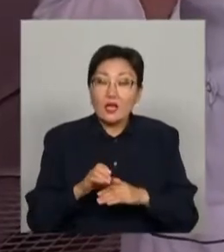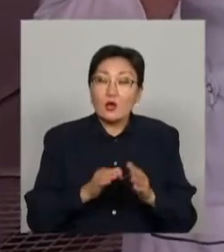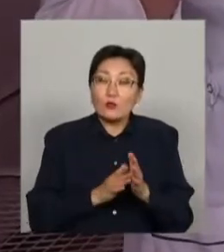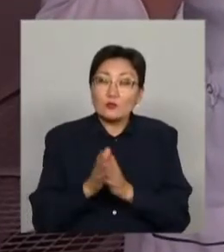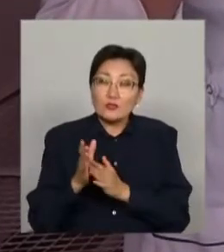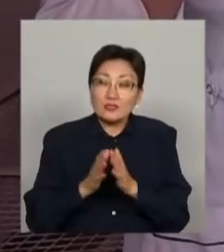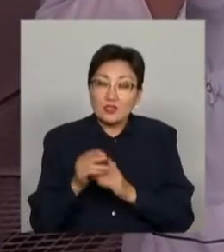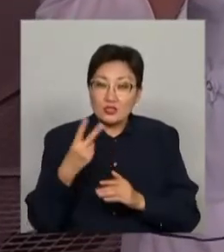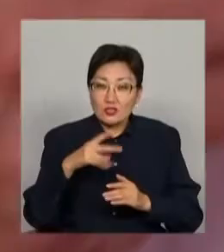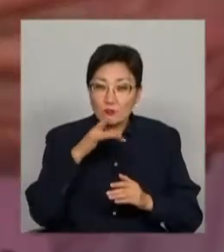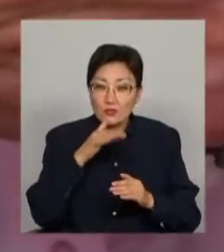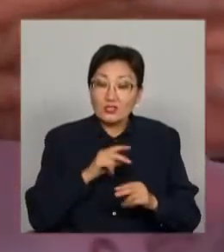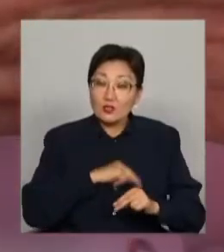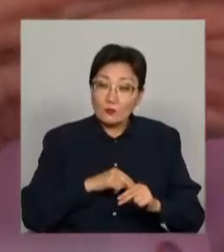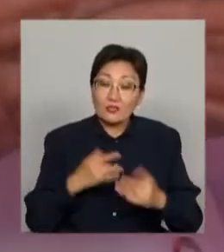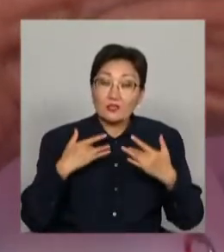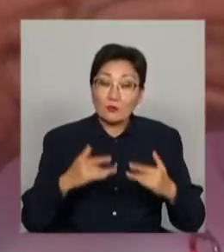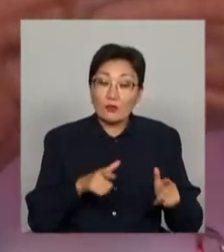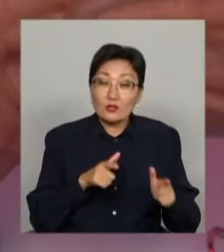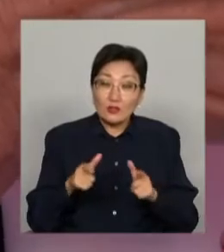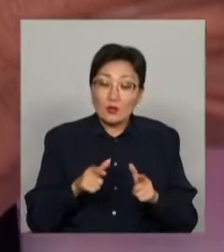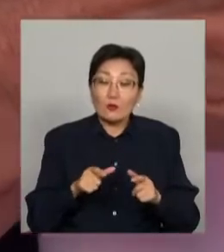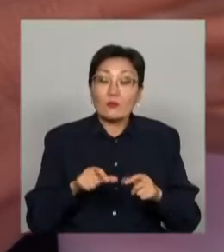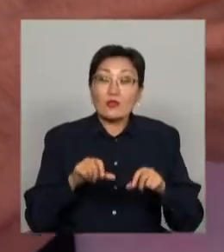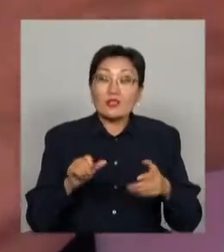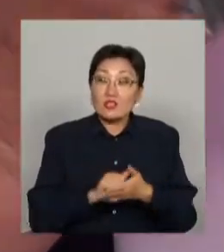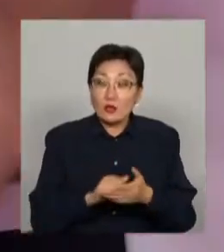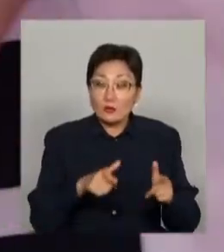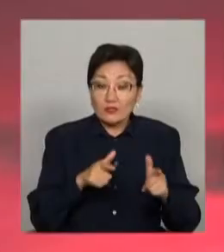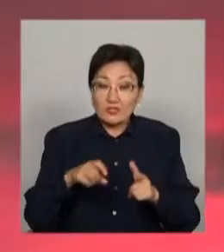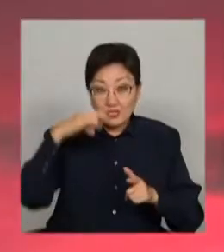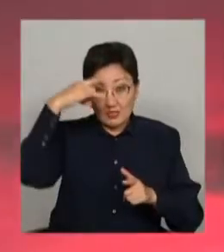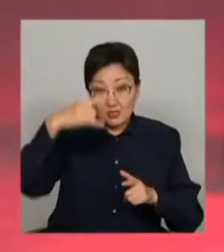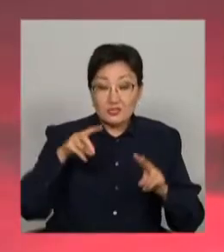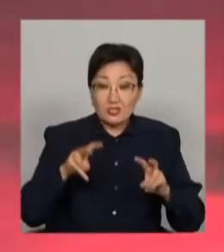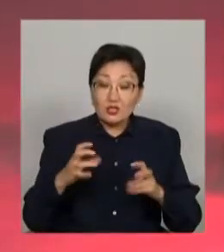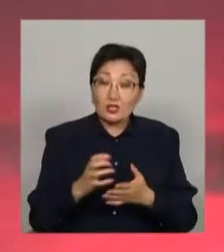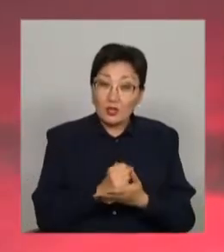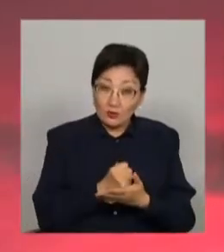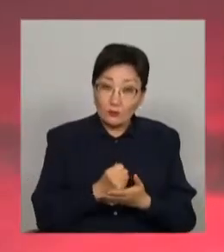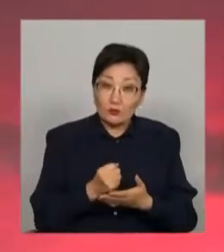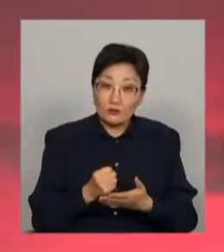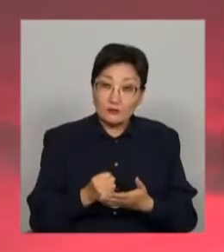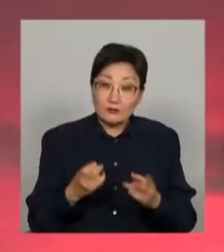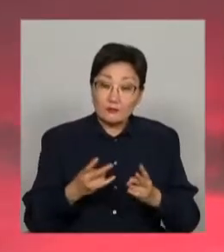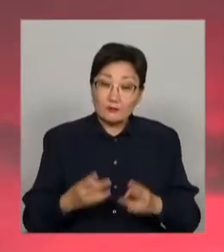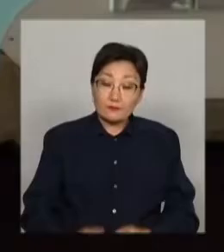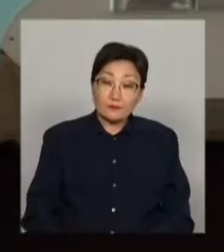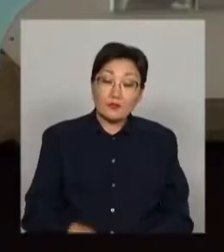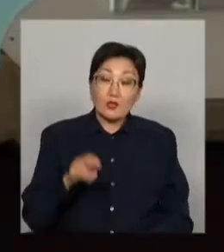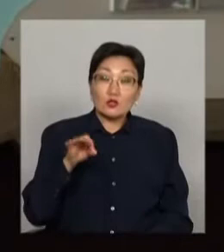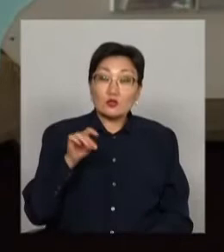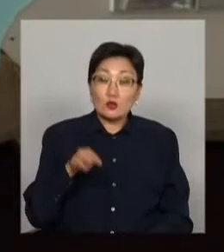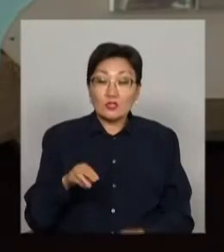20 жылдық еңбекті талап етеді. Кейін дайын өнімнің құжаты жасалады, қазақша атау алу да дәстүрге айналыпты. Сорттарға қазақша